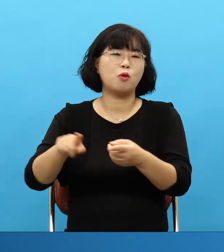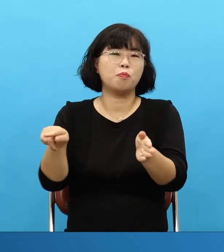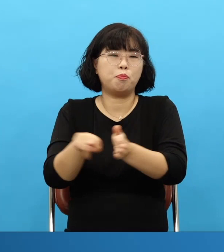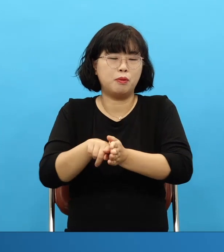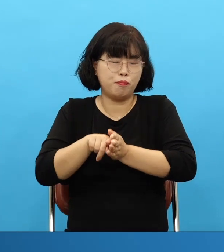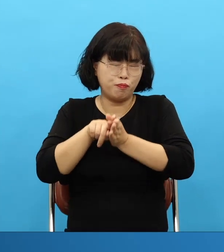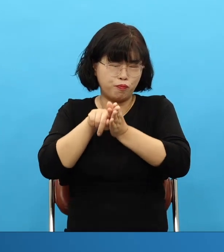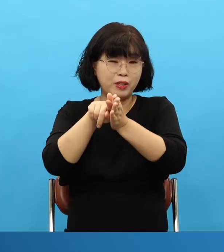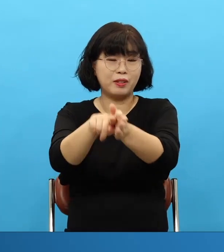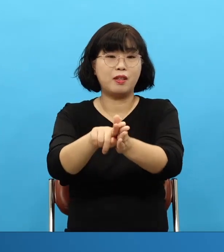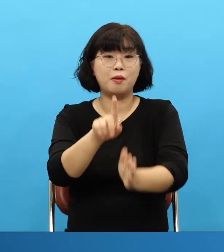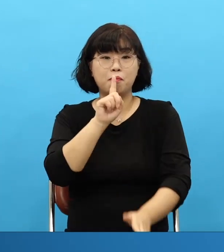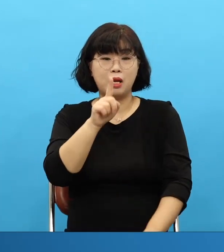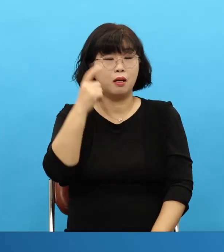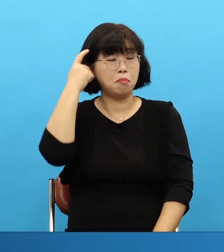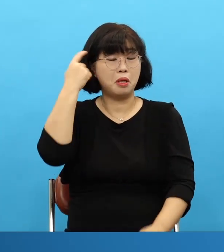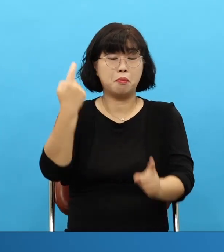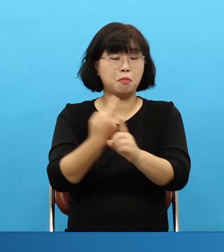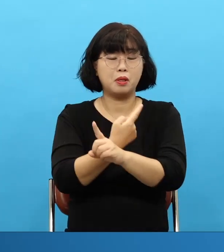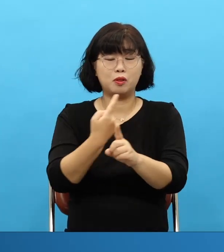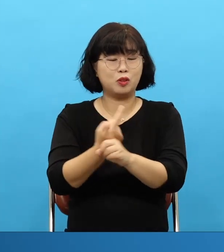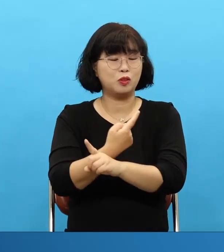problematic. 이 뭐